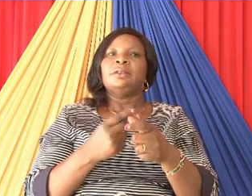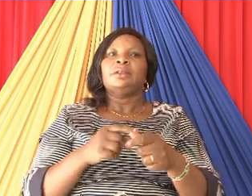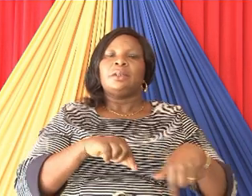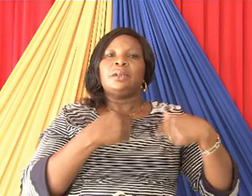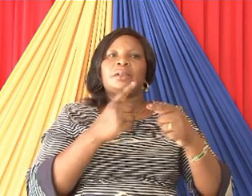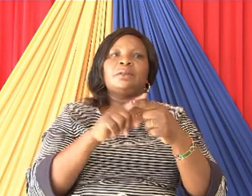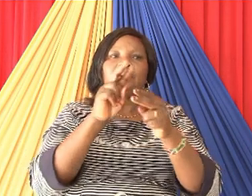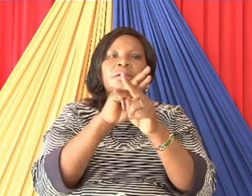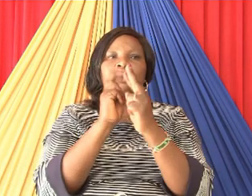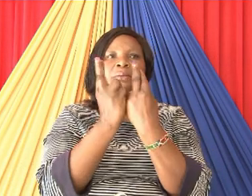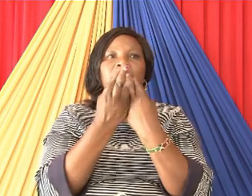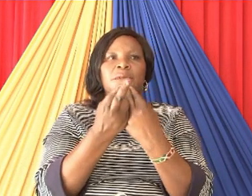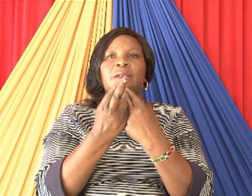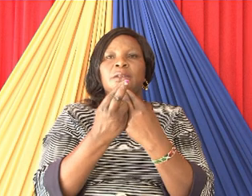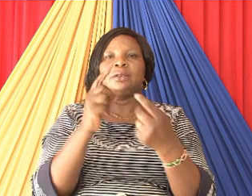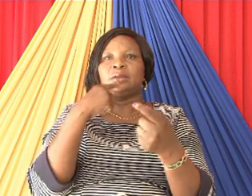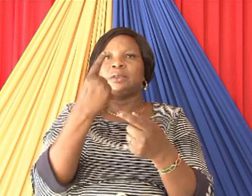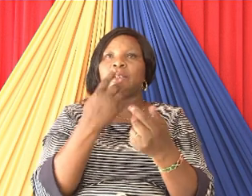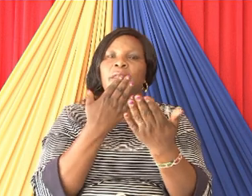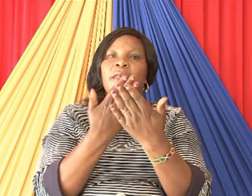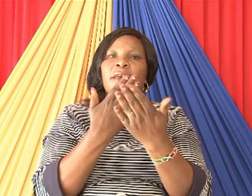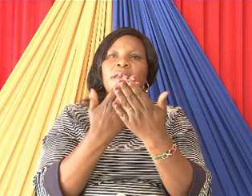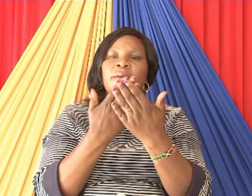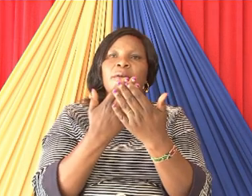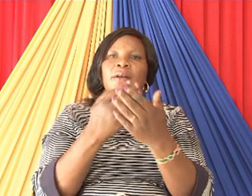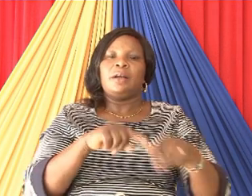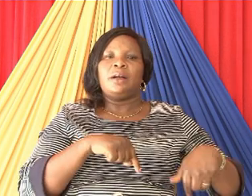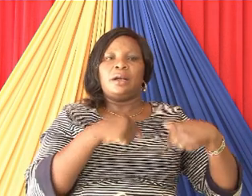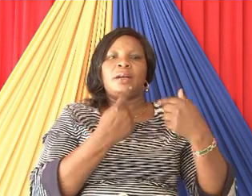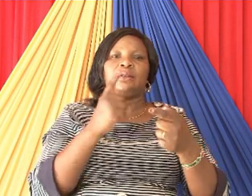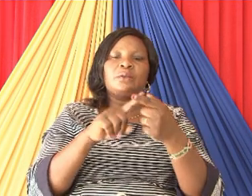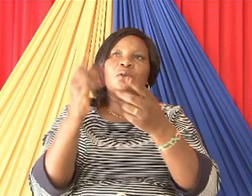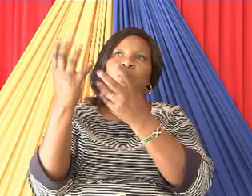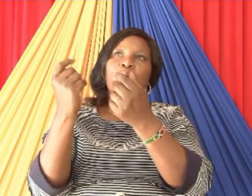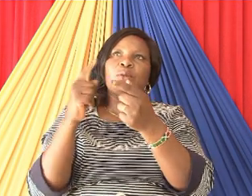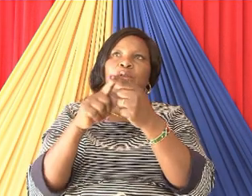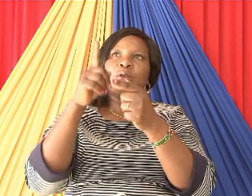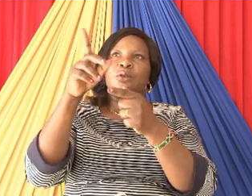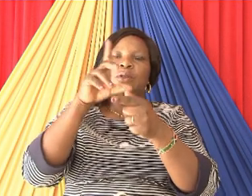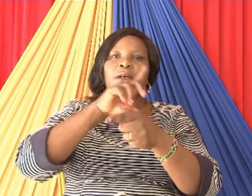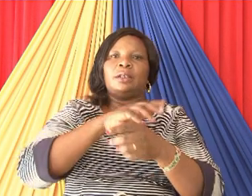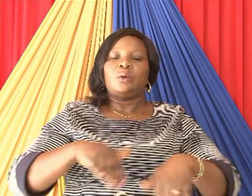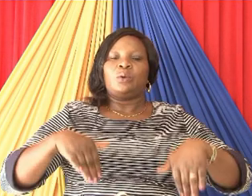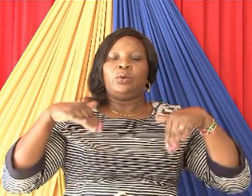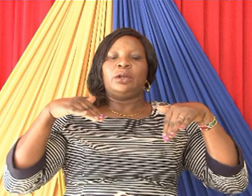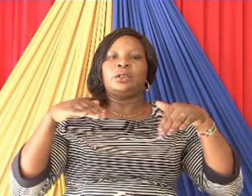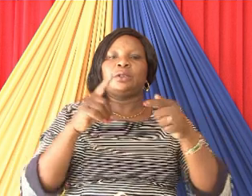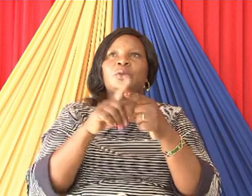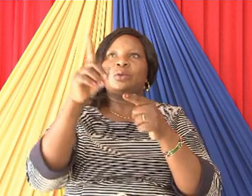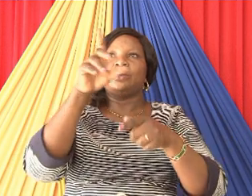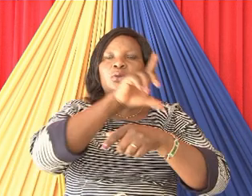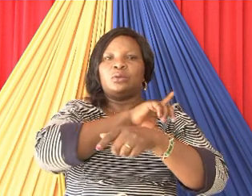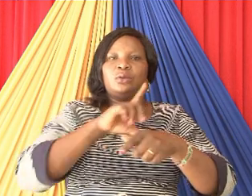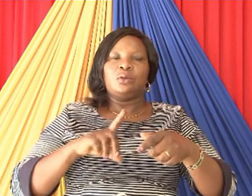tukifikiria. Tupatie roho hiyo ya kusema asante. Tupatie hiyo roho ya kukutegemea na kungojea kuendelea na wewe. Asante kwa